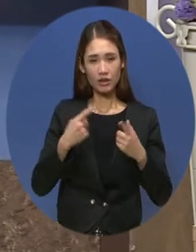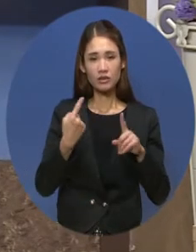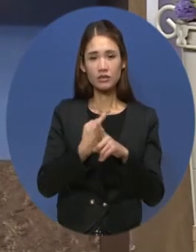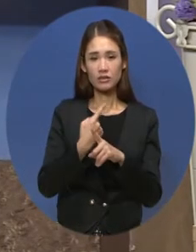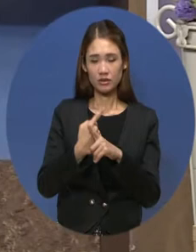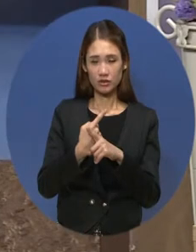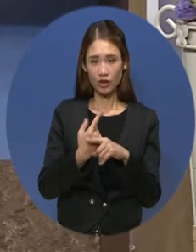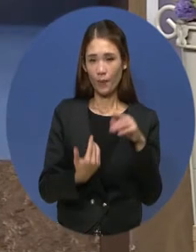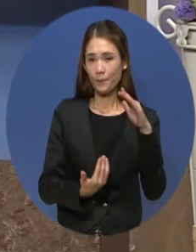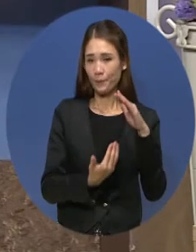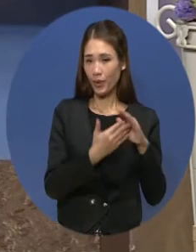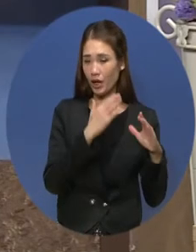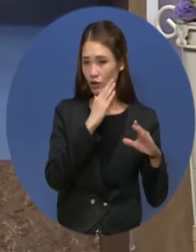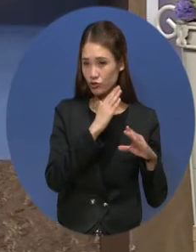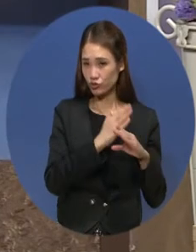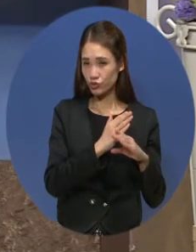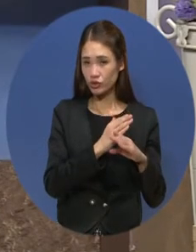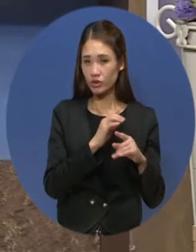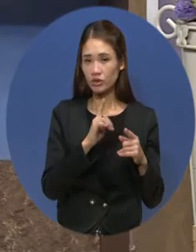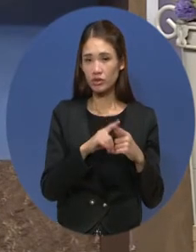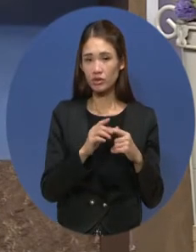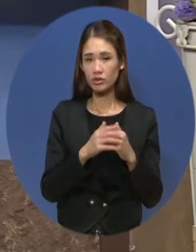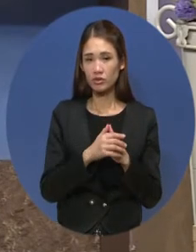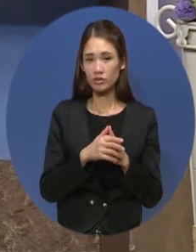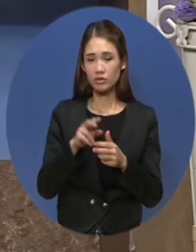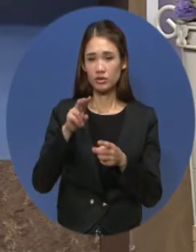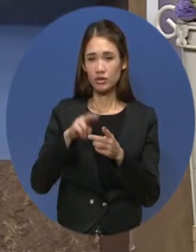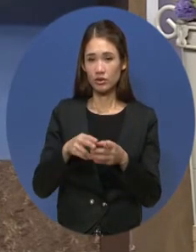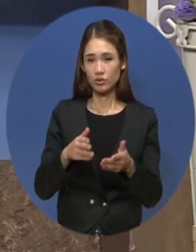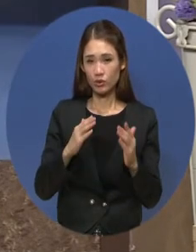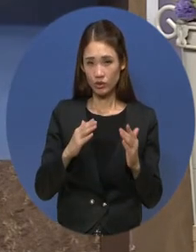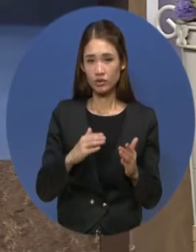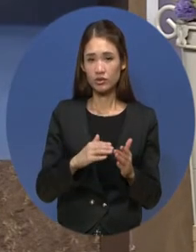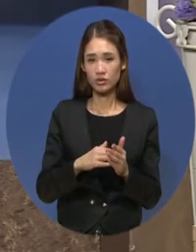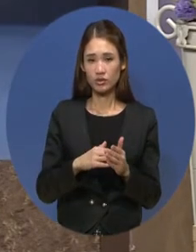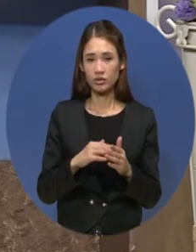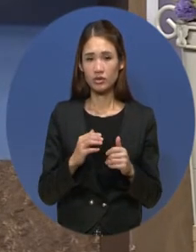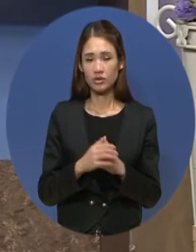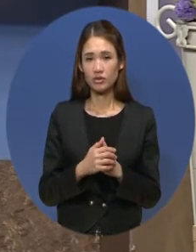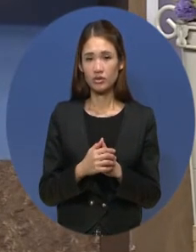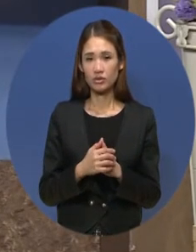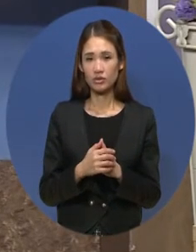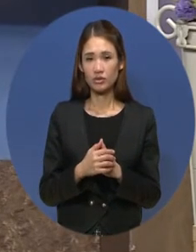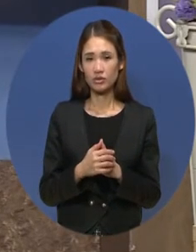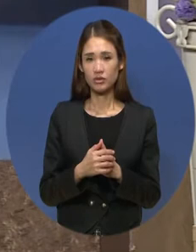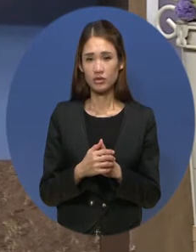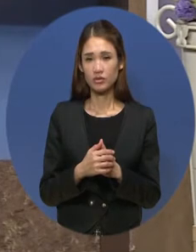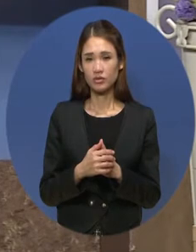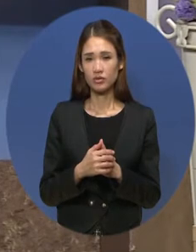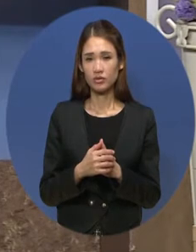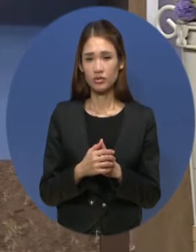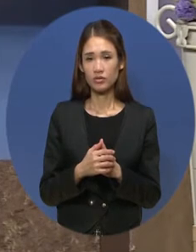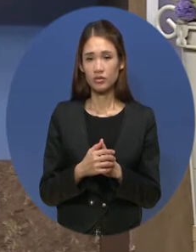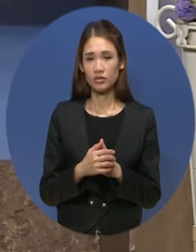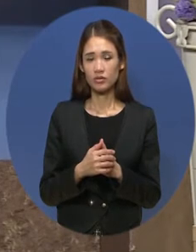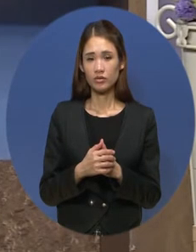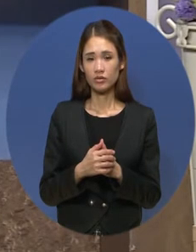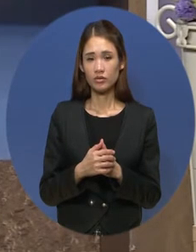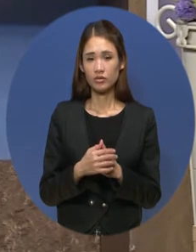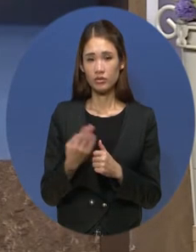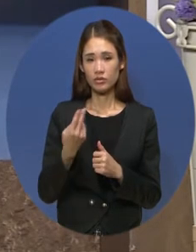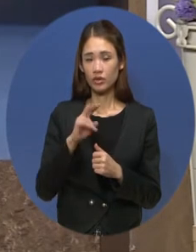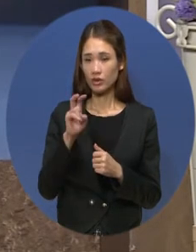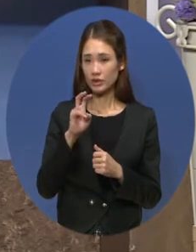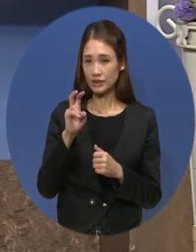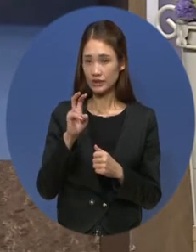이루어지고 있는데 따라서 이렇게 센터도 설립이 되게 된 것 같은데 어느 또